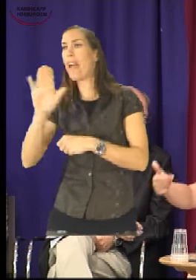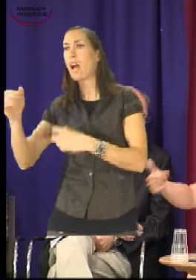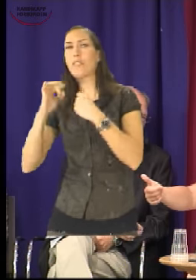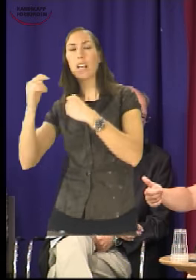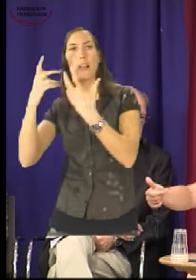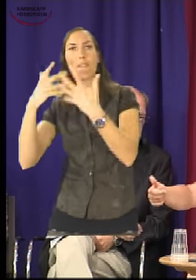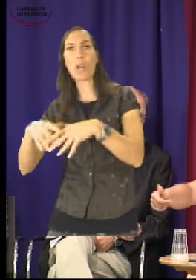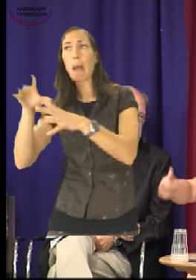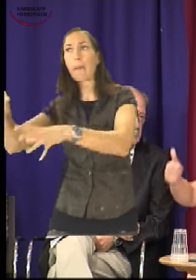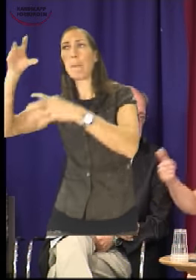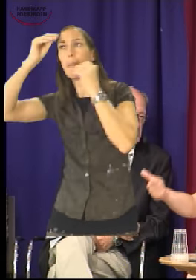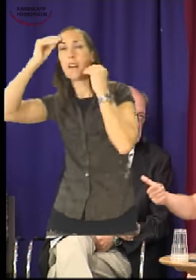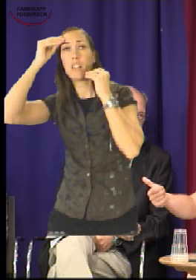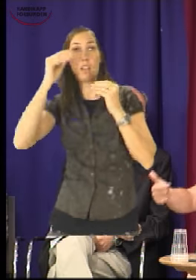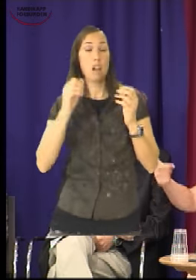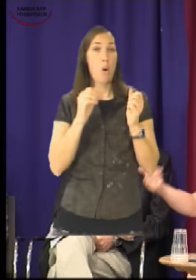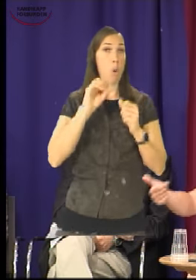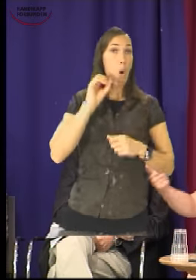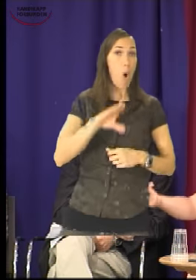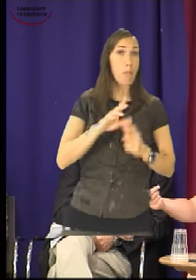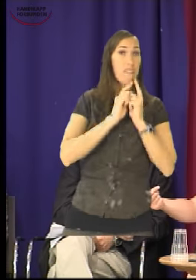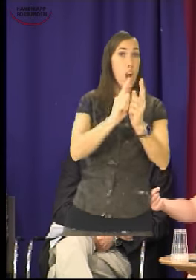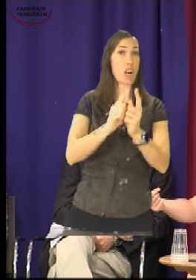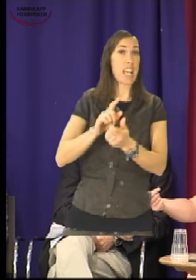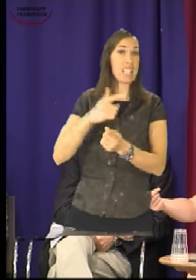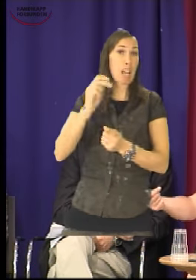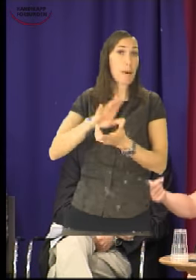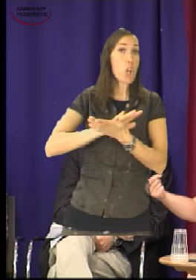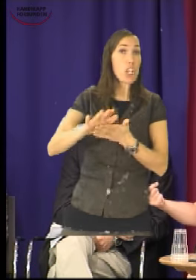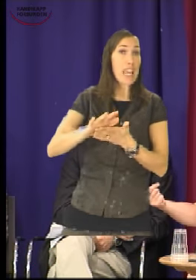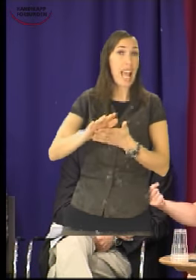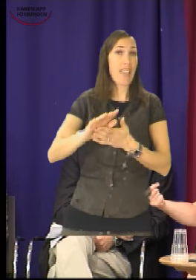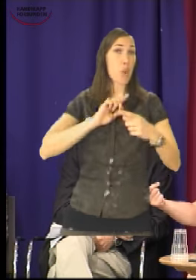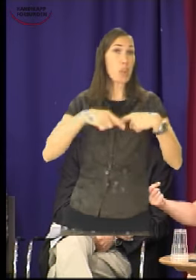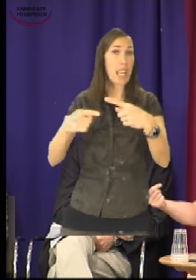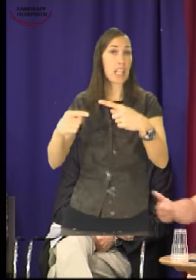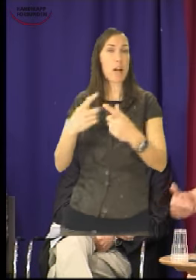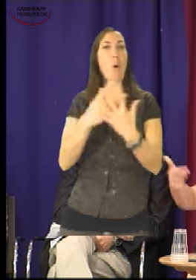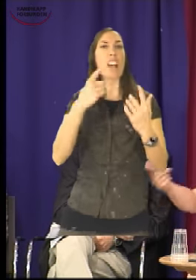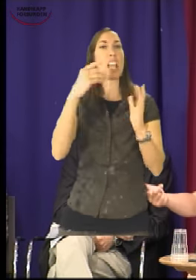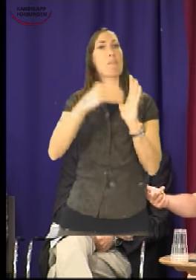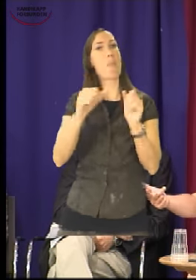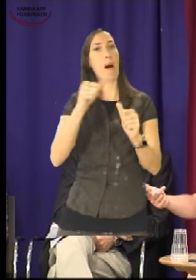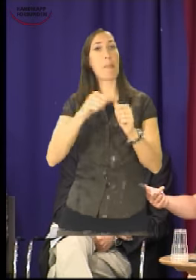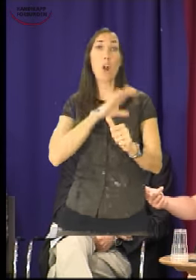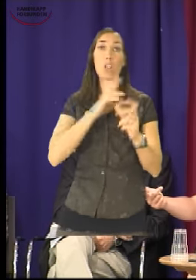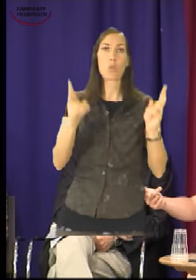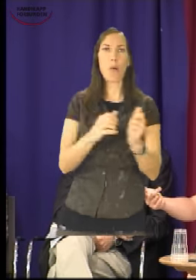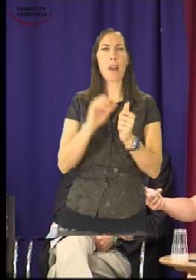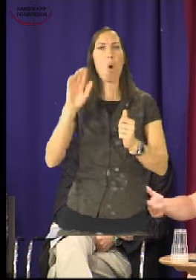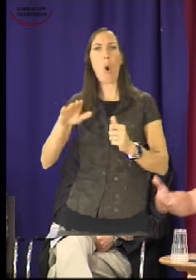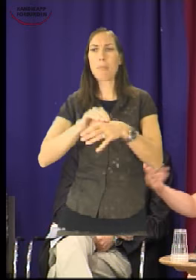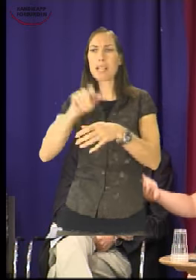Är det så att man faktiskt följer de hygienrutiner som man säger att man har? Vad händer om en patient blir felbehandlad? Gör man